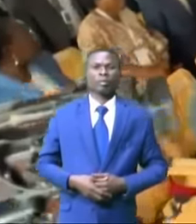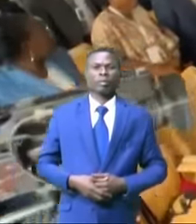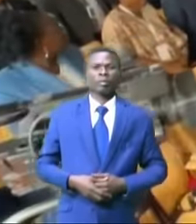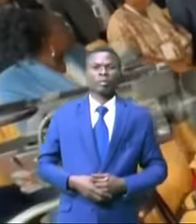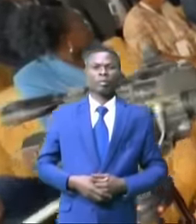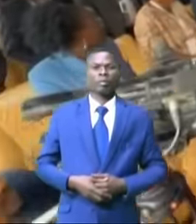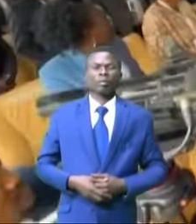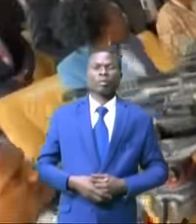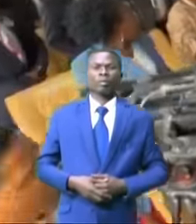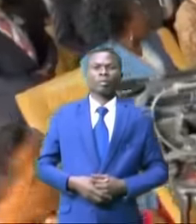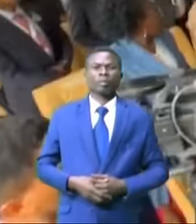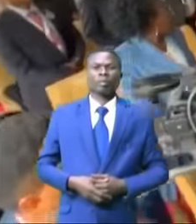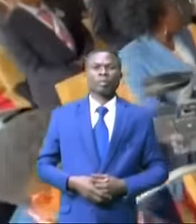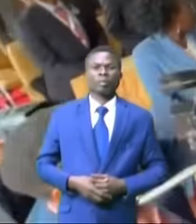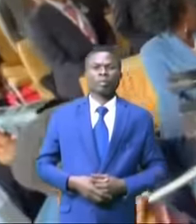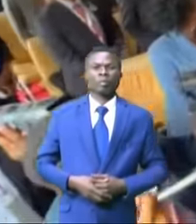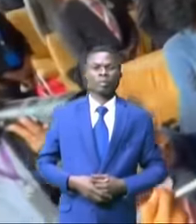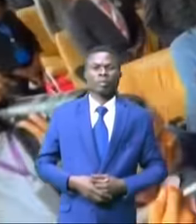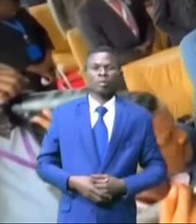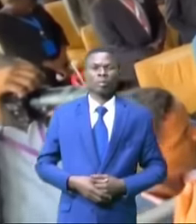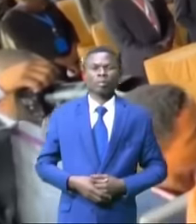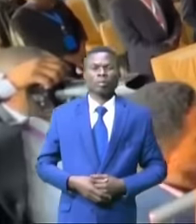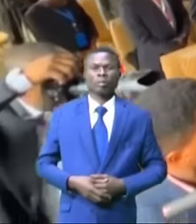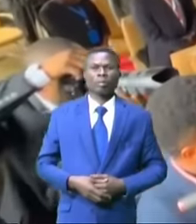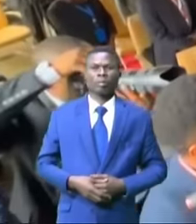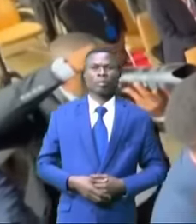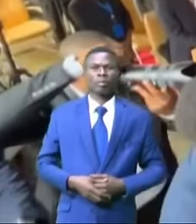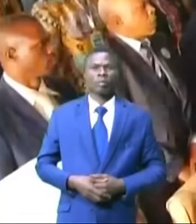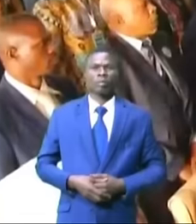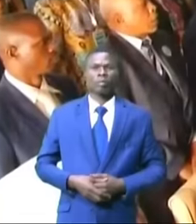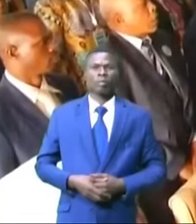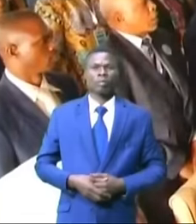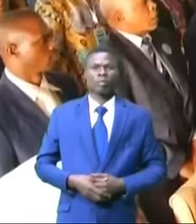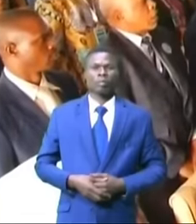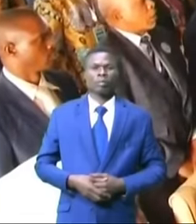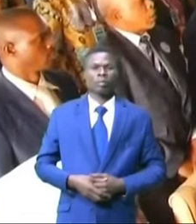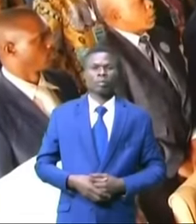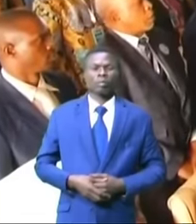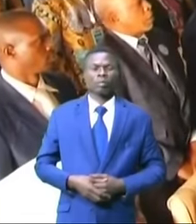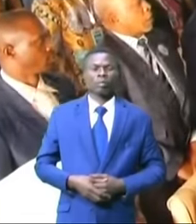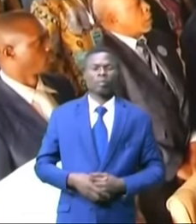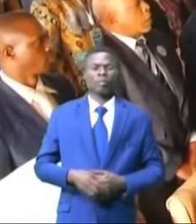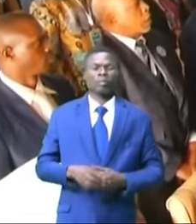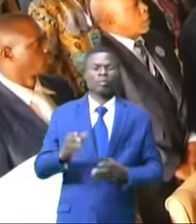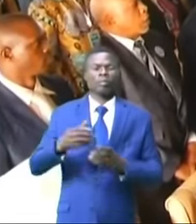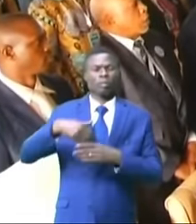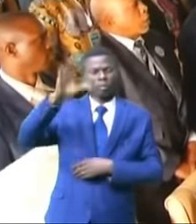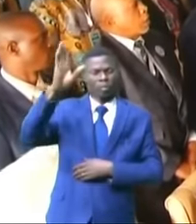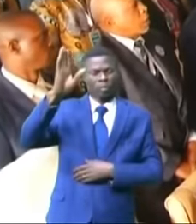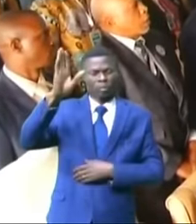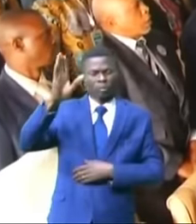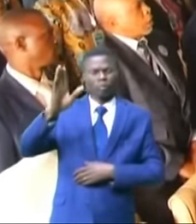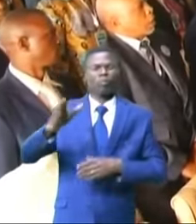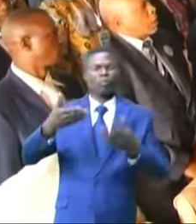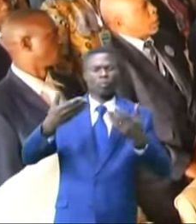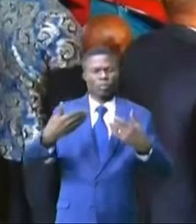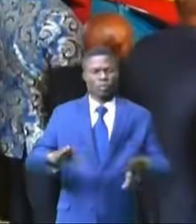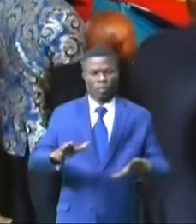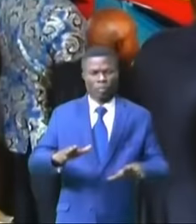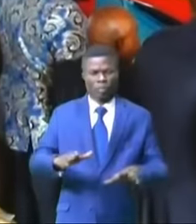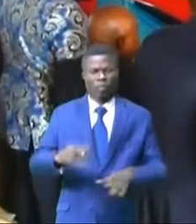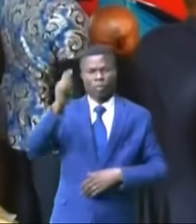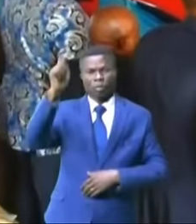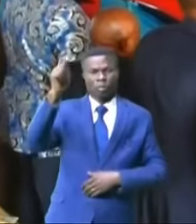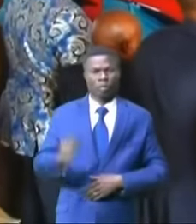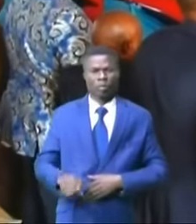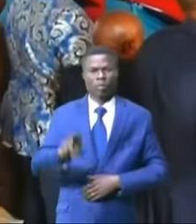L'un des enjeux du 23e sommet des chefs d'État de la communauté de l'Afrique de l'Est était le retrait définitif de la force régionale de l'EAC du territoire congolais.